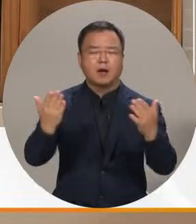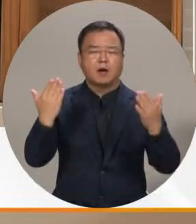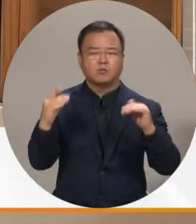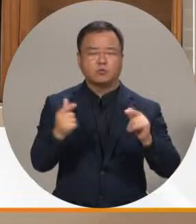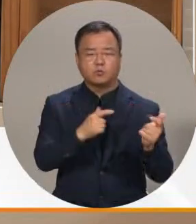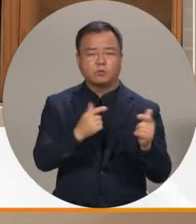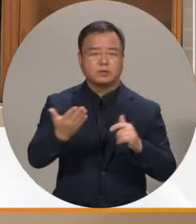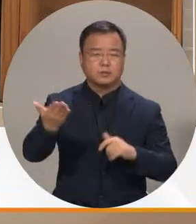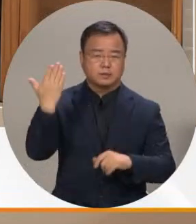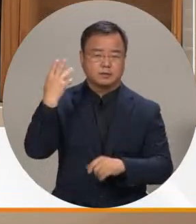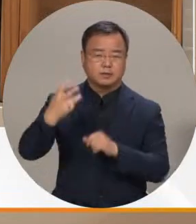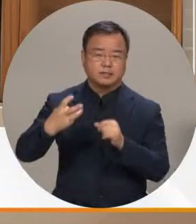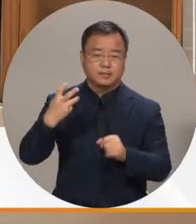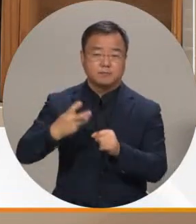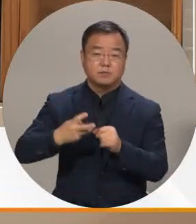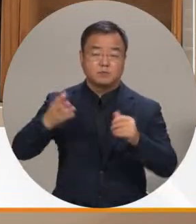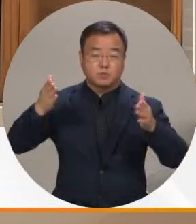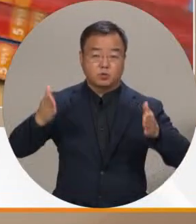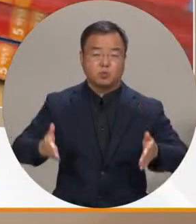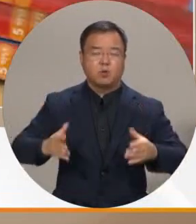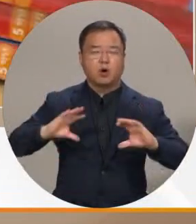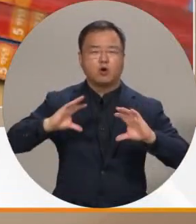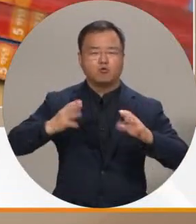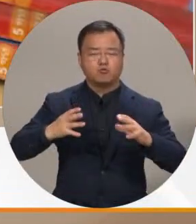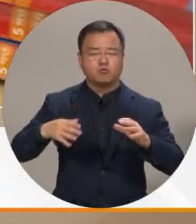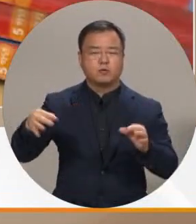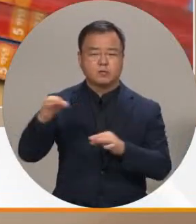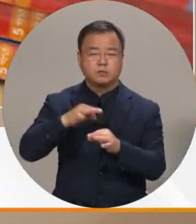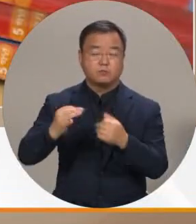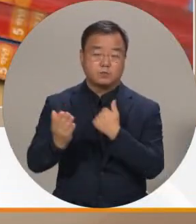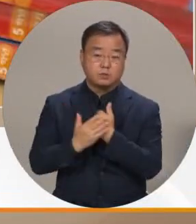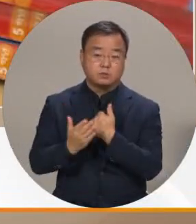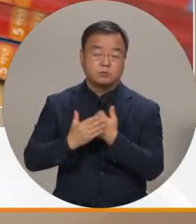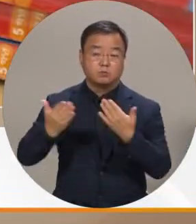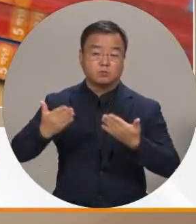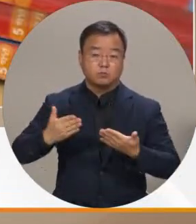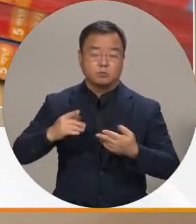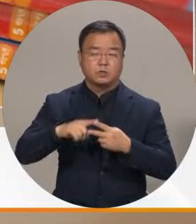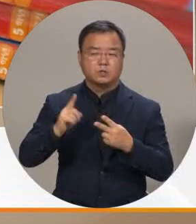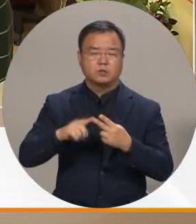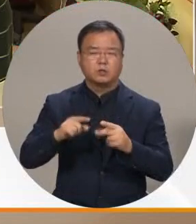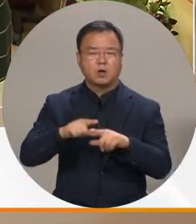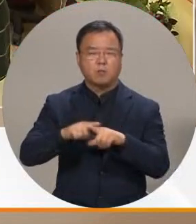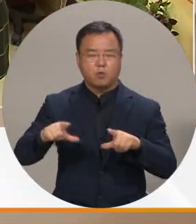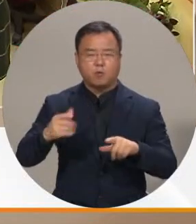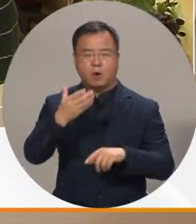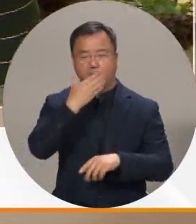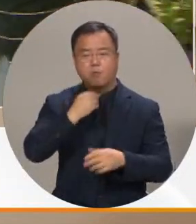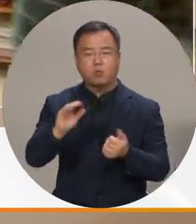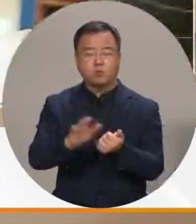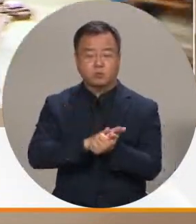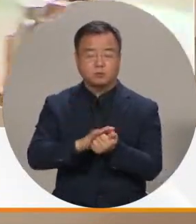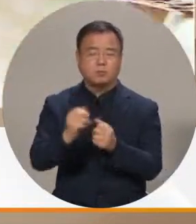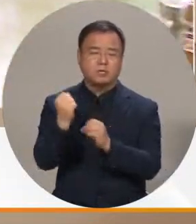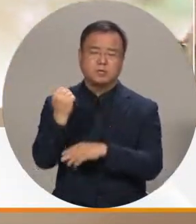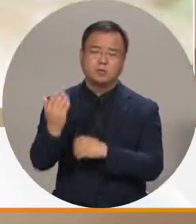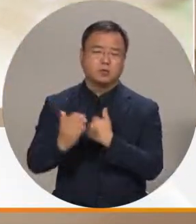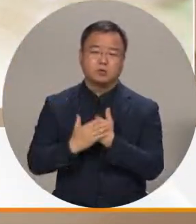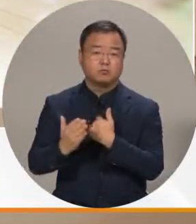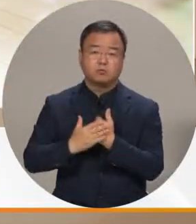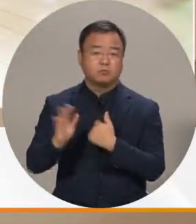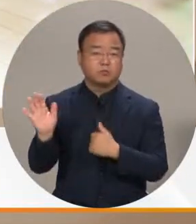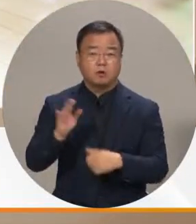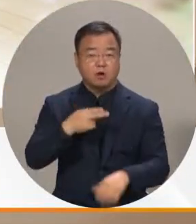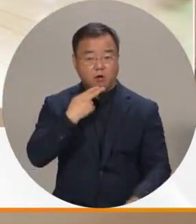지난 어떤 30여 년 동안 그 국가의 어떤 재정지는 물론 보편복지 차원의 어떤 기본적인 지원도 거의 받지 못하고 있던